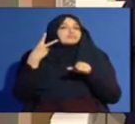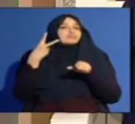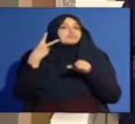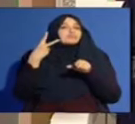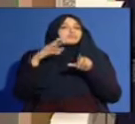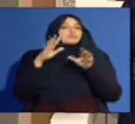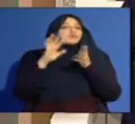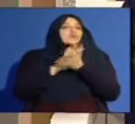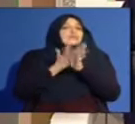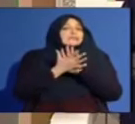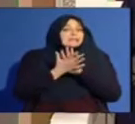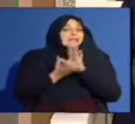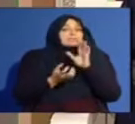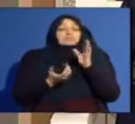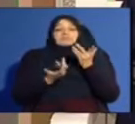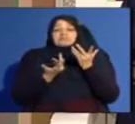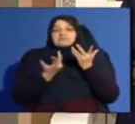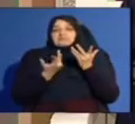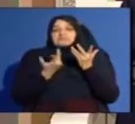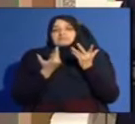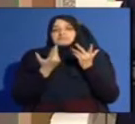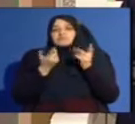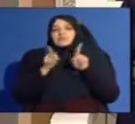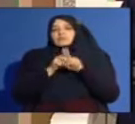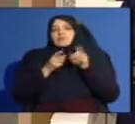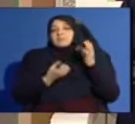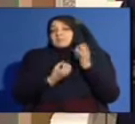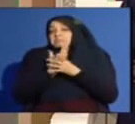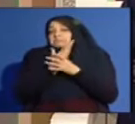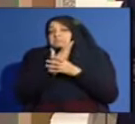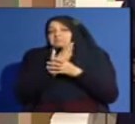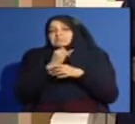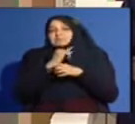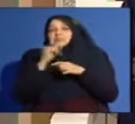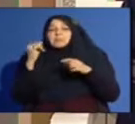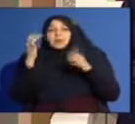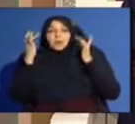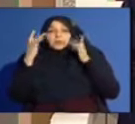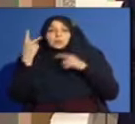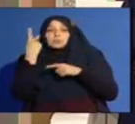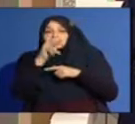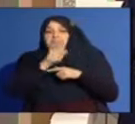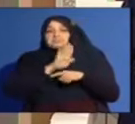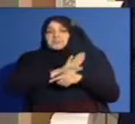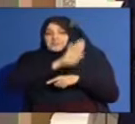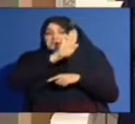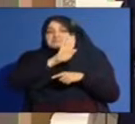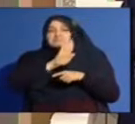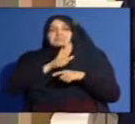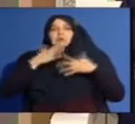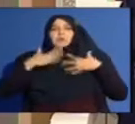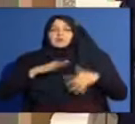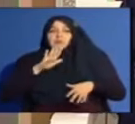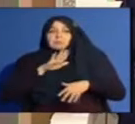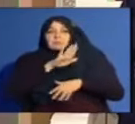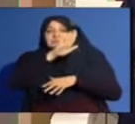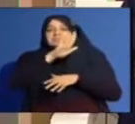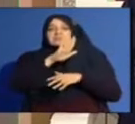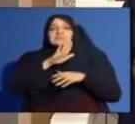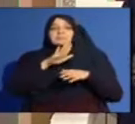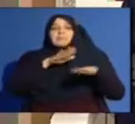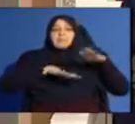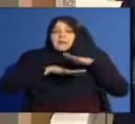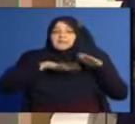غريب بعاداته وتقاليده وتصوراته للحياة وقواعده وسلوكاته.